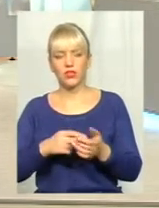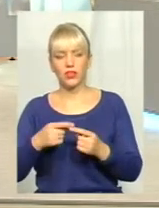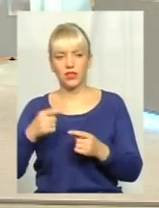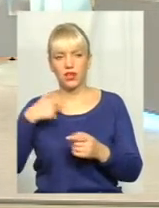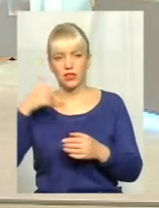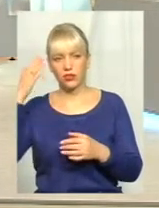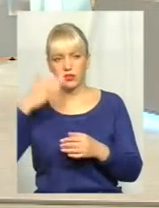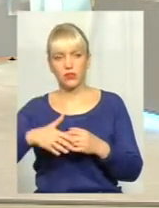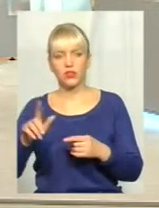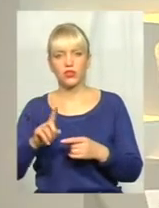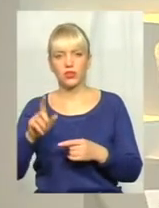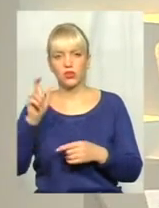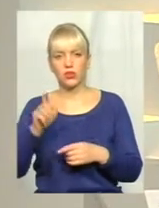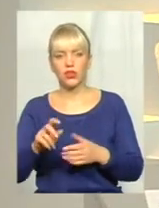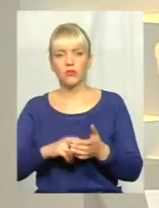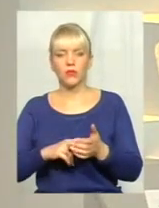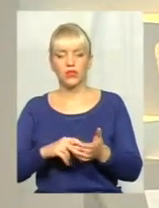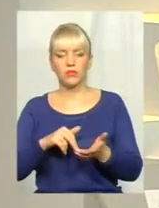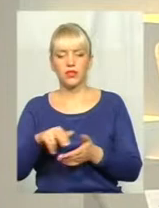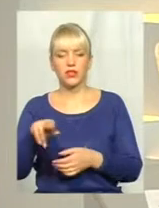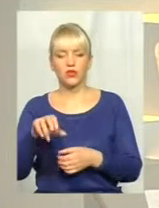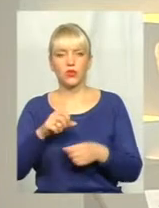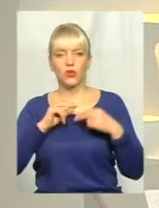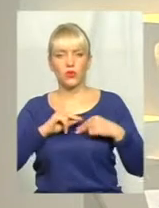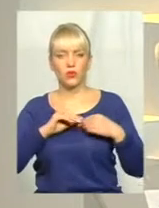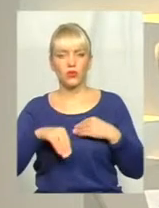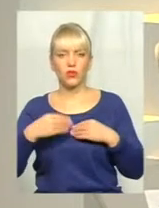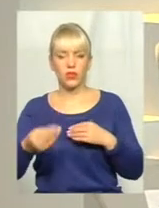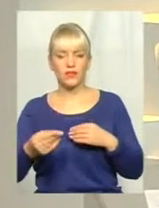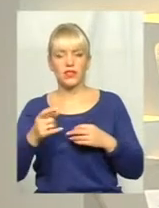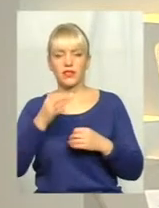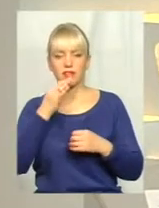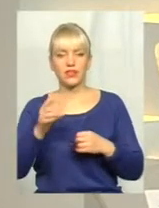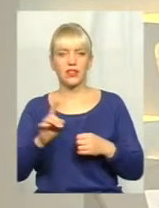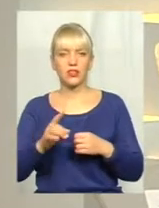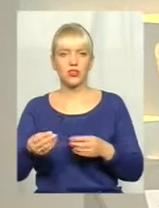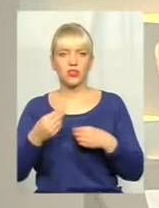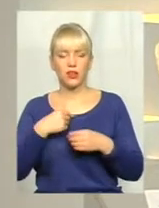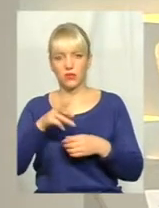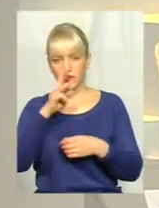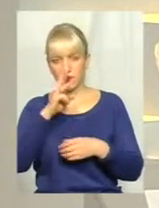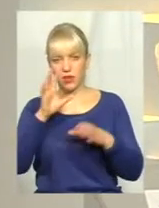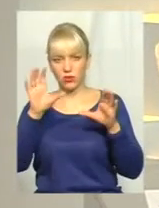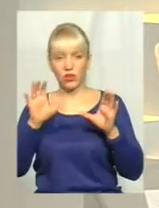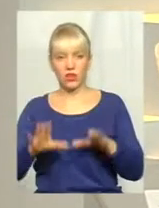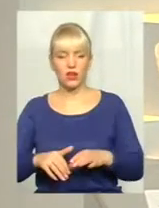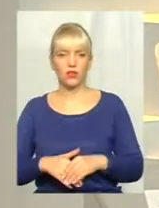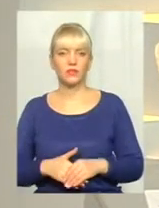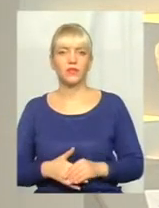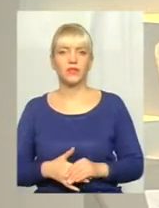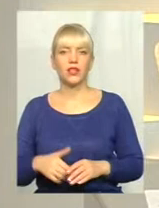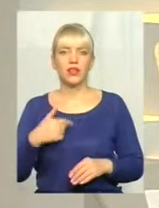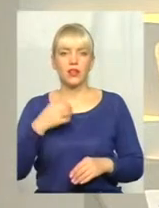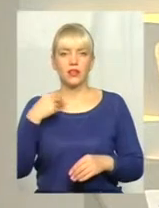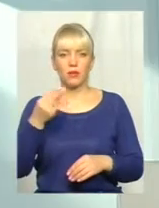людина боїться підійти до роботодавця і сказати, що дай мені зарплату легальну. Я дам